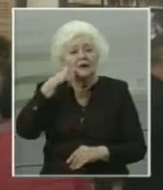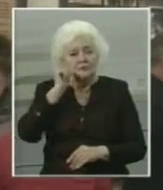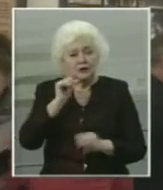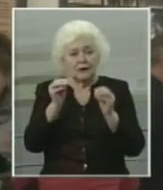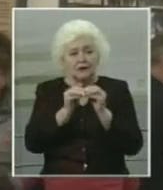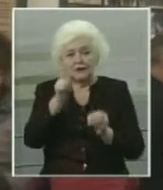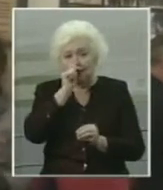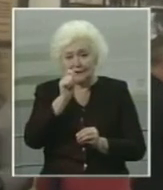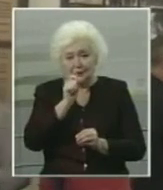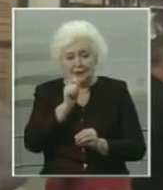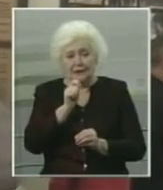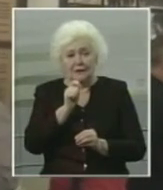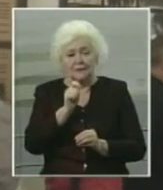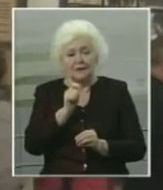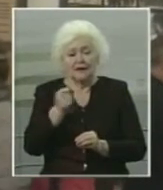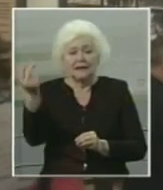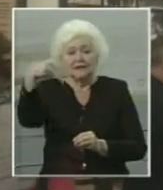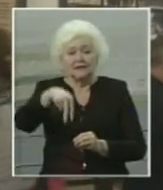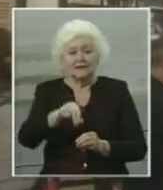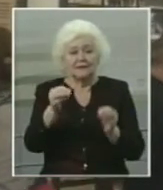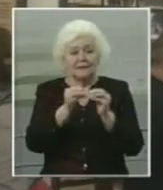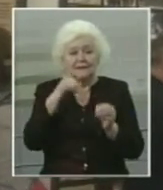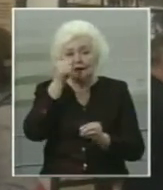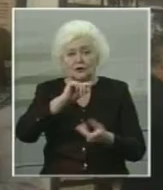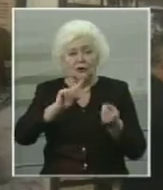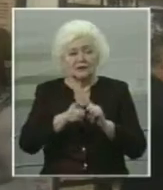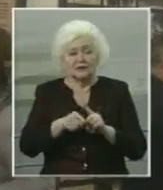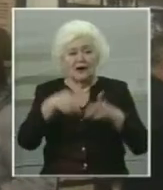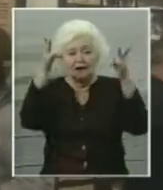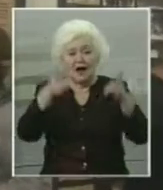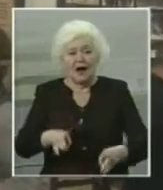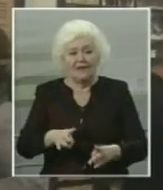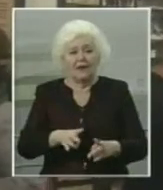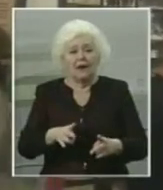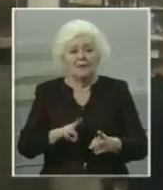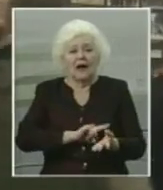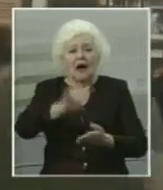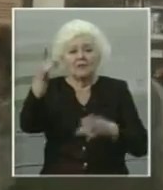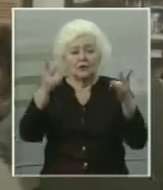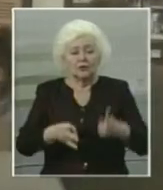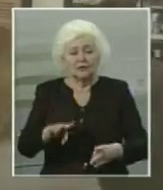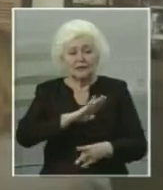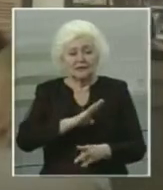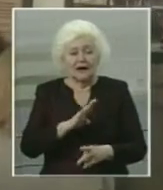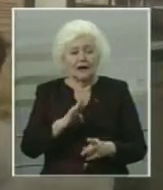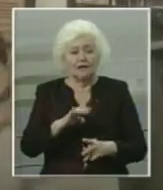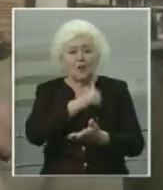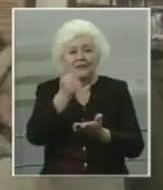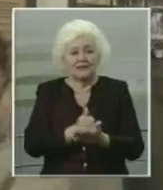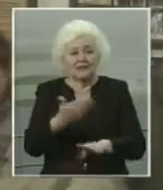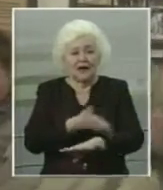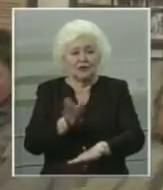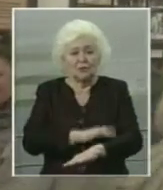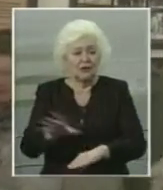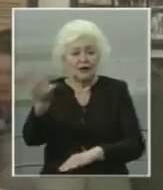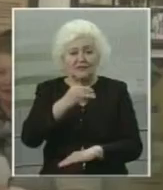апреля. Вчора, 10 квітня 2010 року, сталася авіакатастрофа, в якій загинув президент Польщі Лех Качинський і вся польська